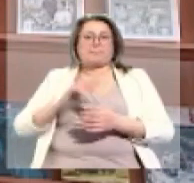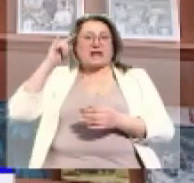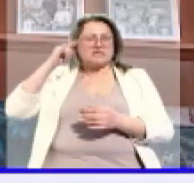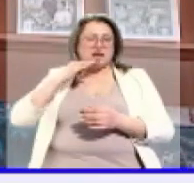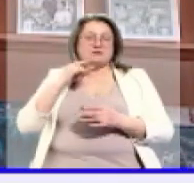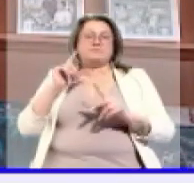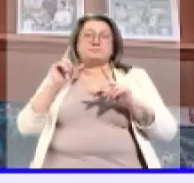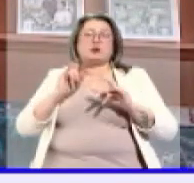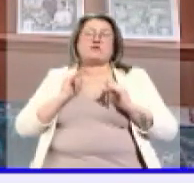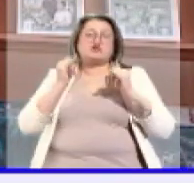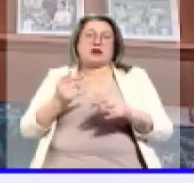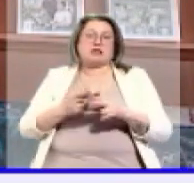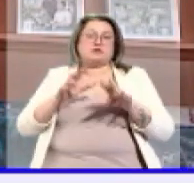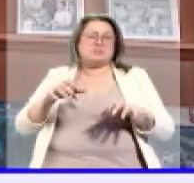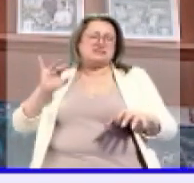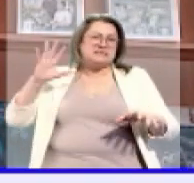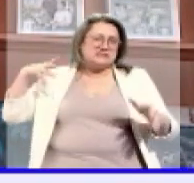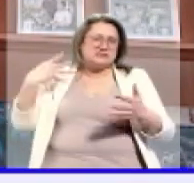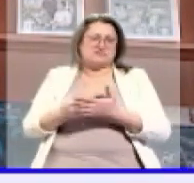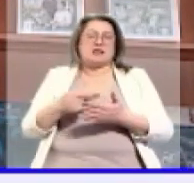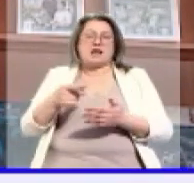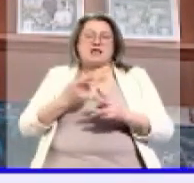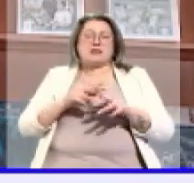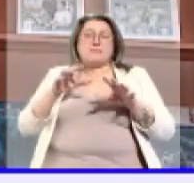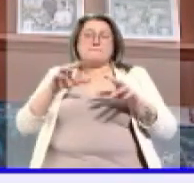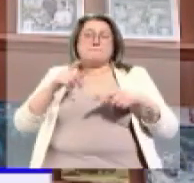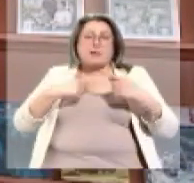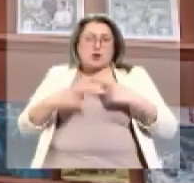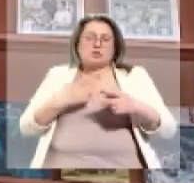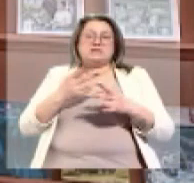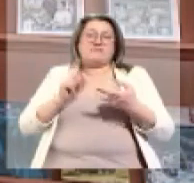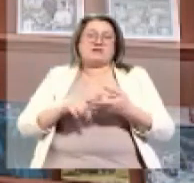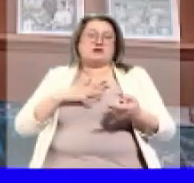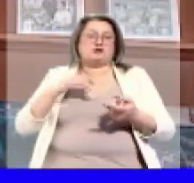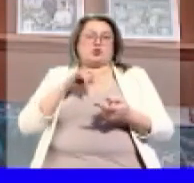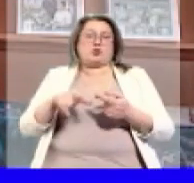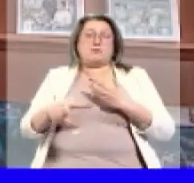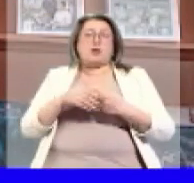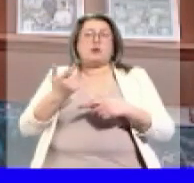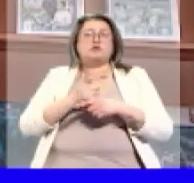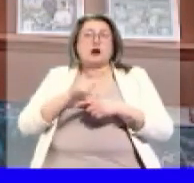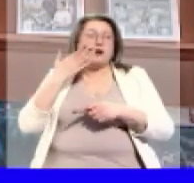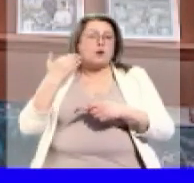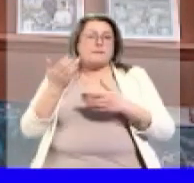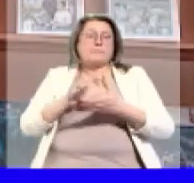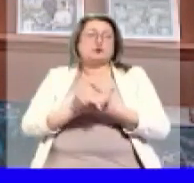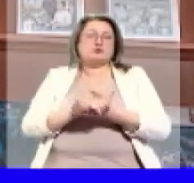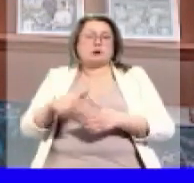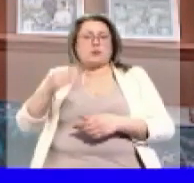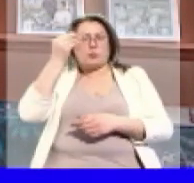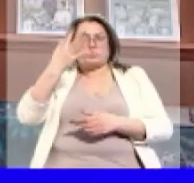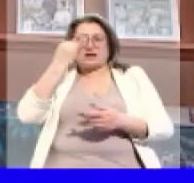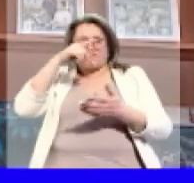Казахи издревле уважали эту породу собак. С этой породой связана наша история. С ними очень легко подружиться. Они умные